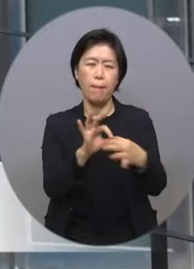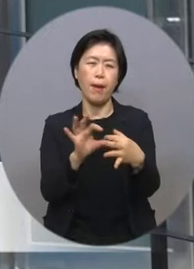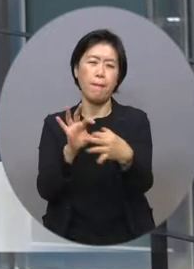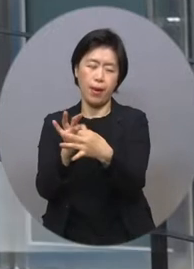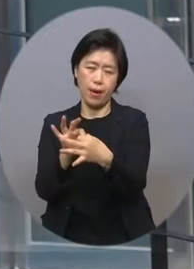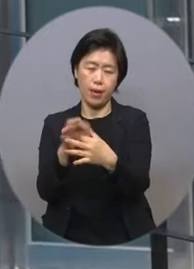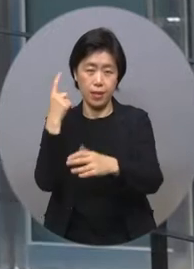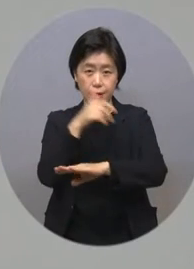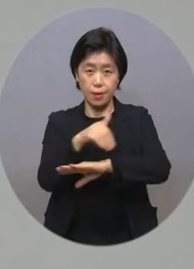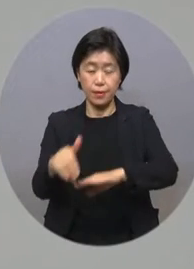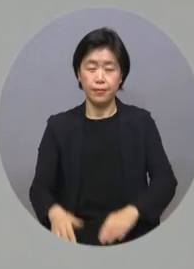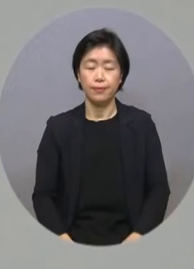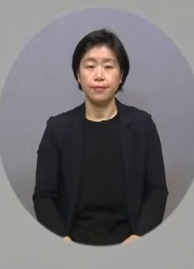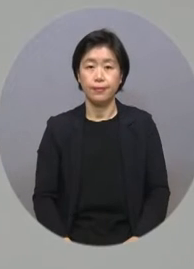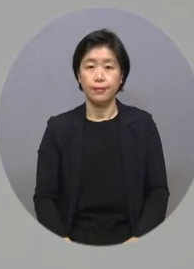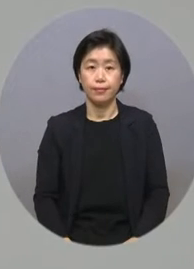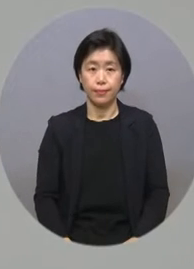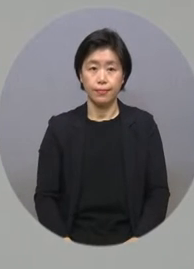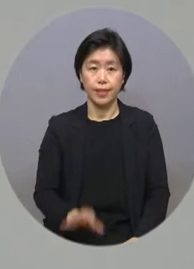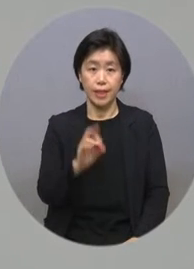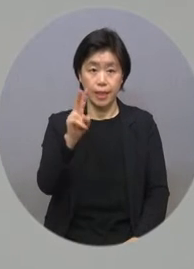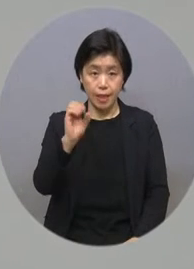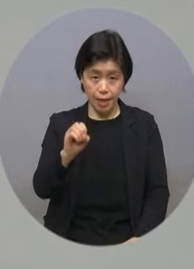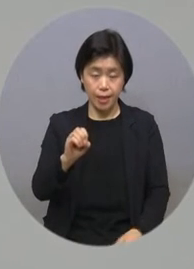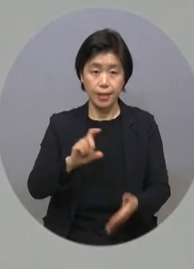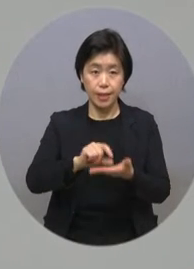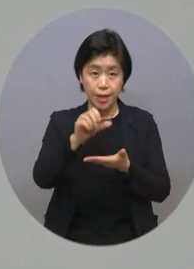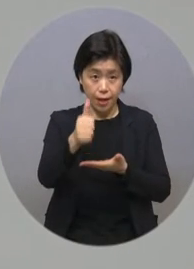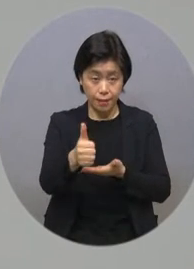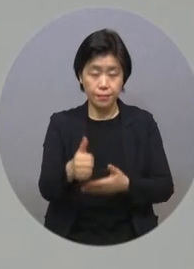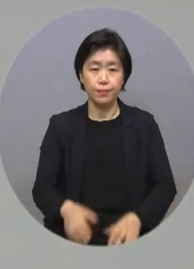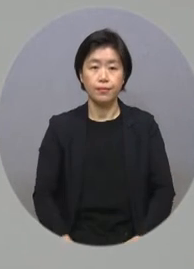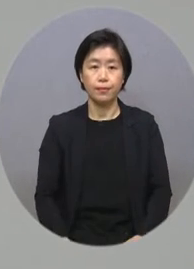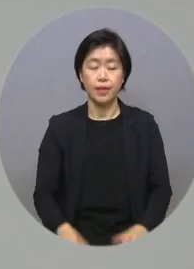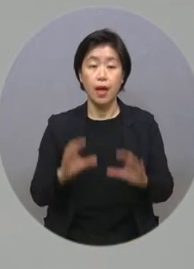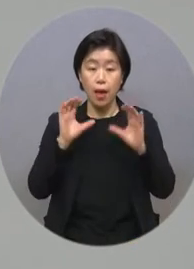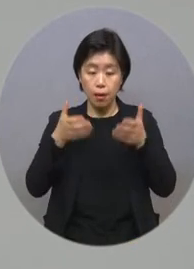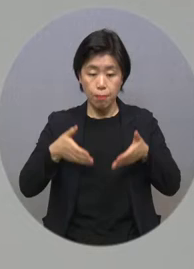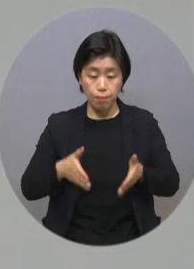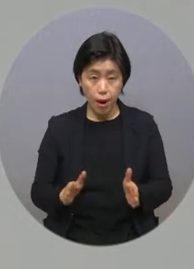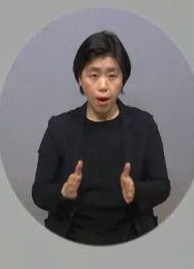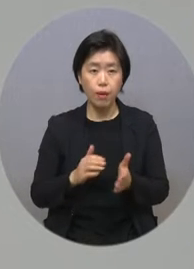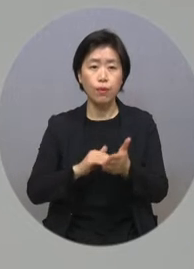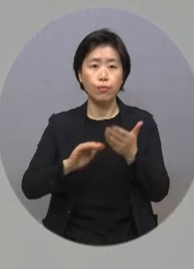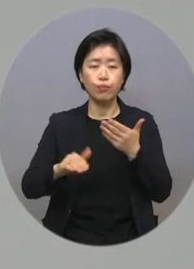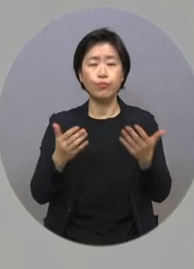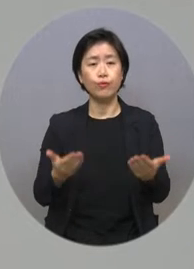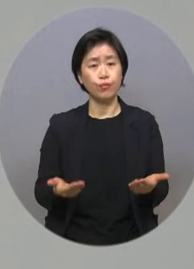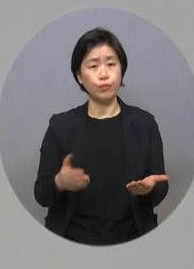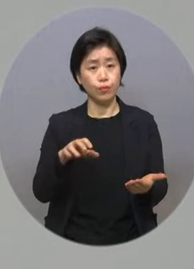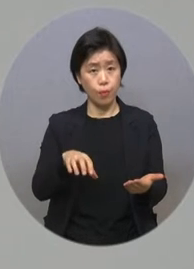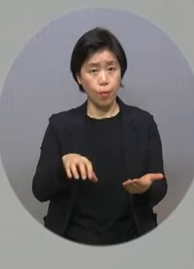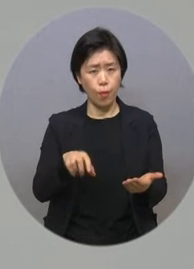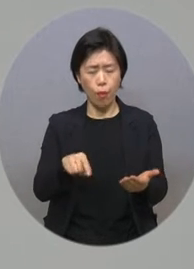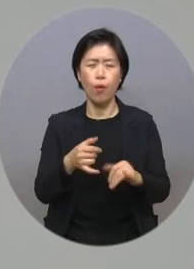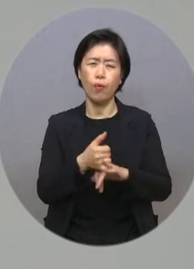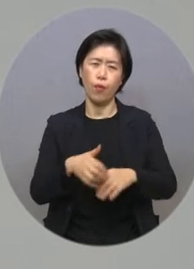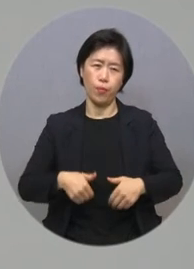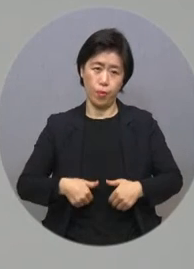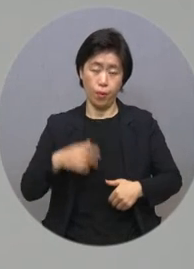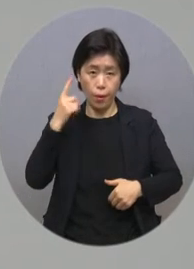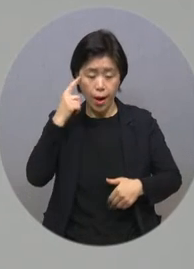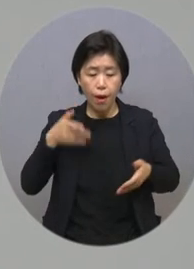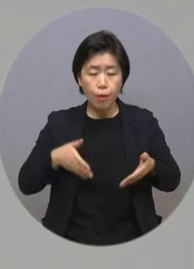나갈 계획입니다. 이날 양승조 지사는 산후조리는 출산 친화 환경을 만들기 위해 가장